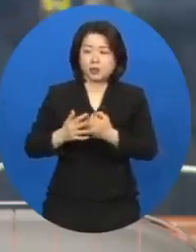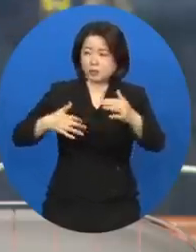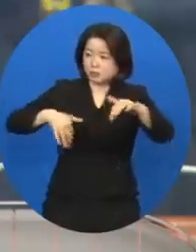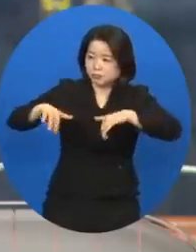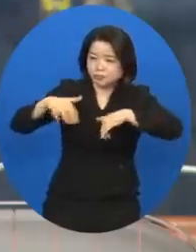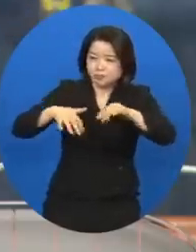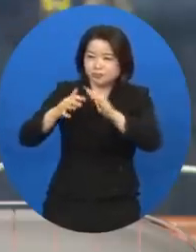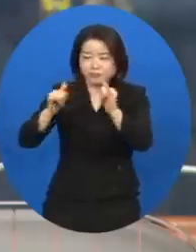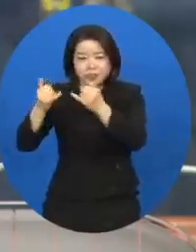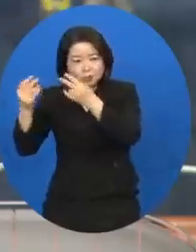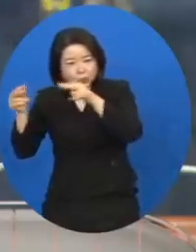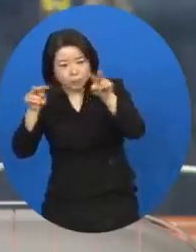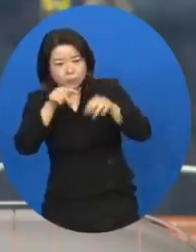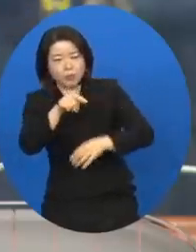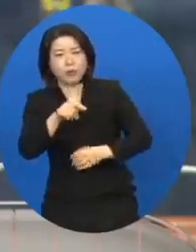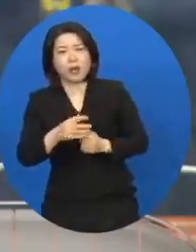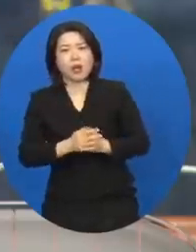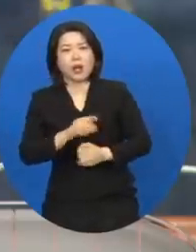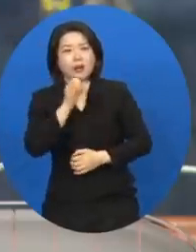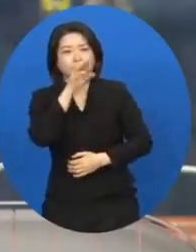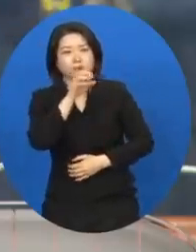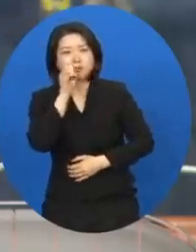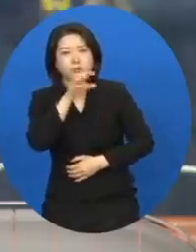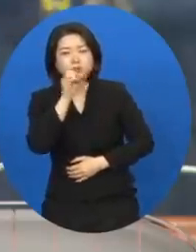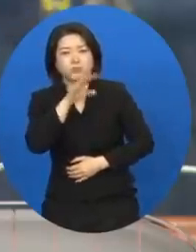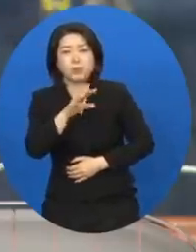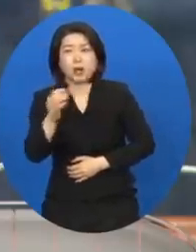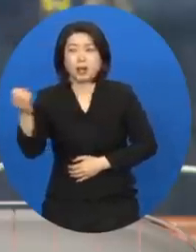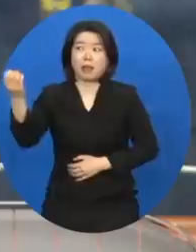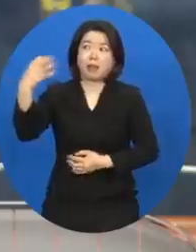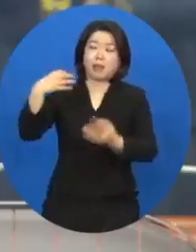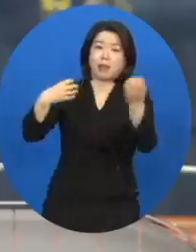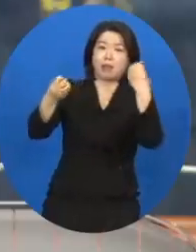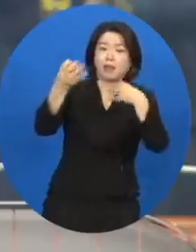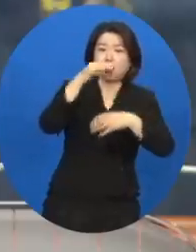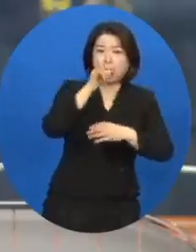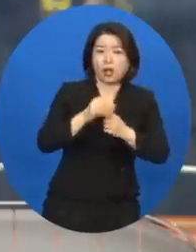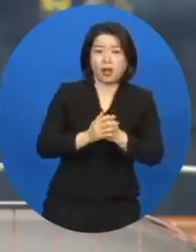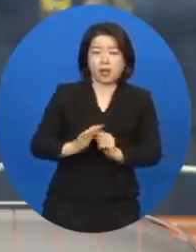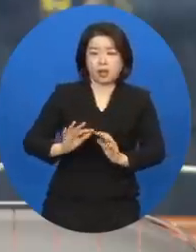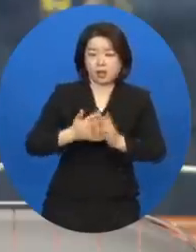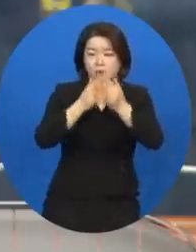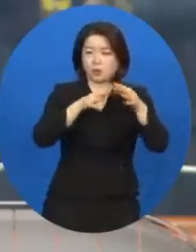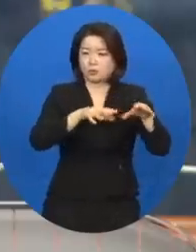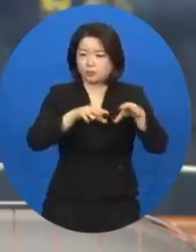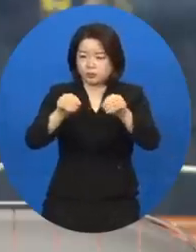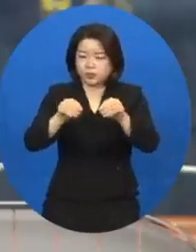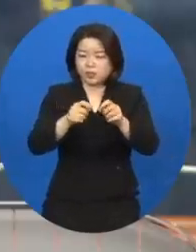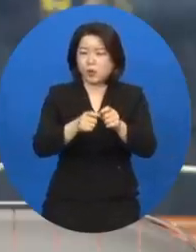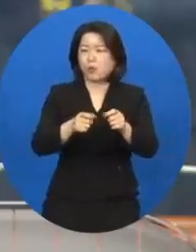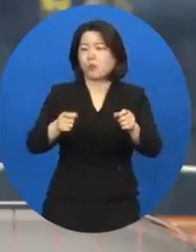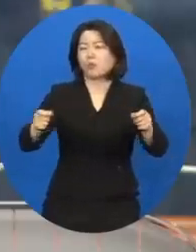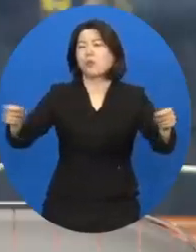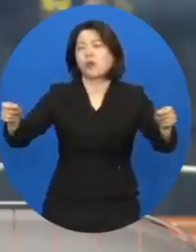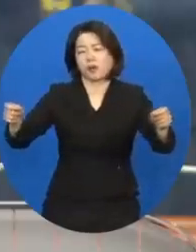사람들이 다 정말 한마디씩 할 정도로 건축 중단 상태가 오래 갔습니다.